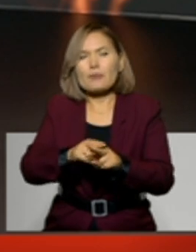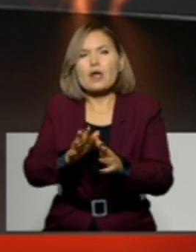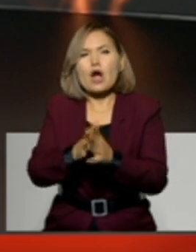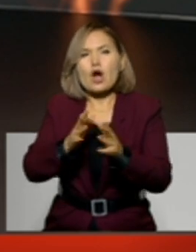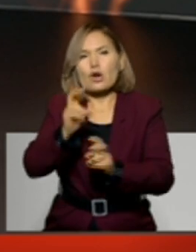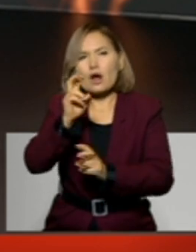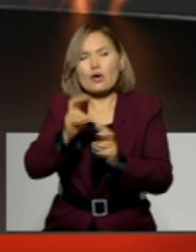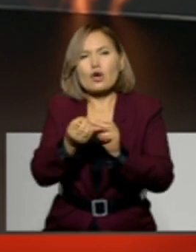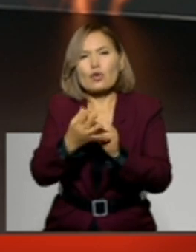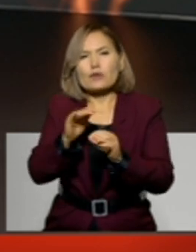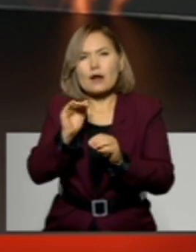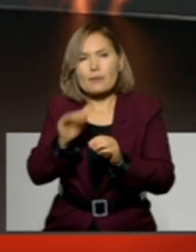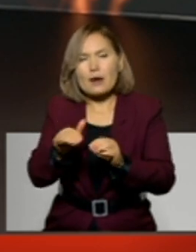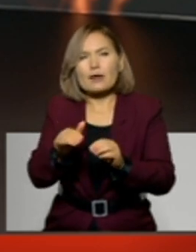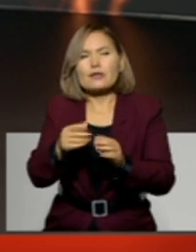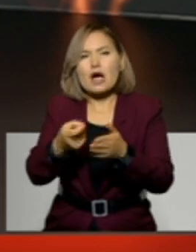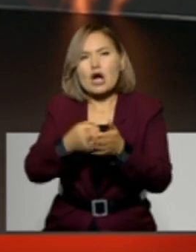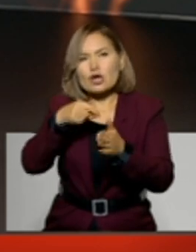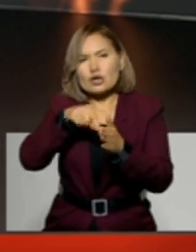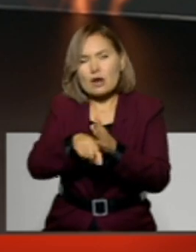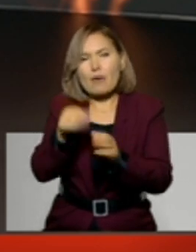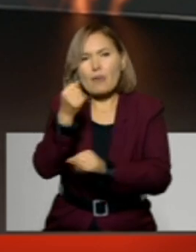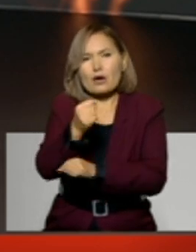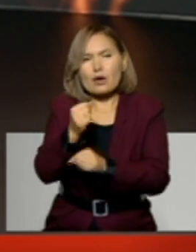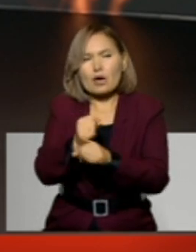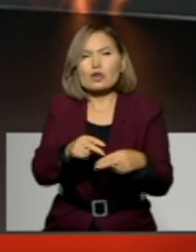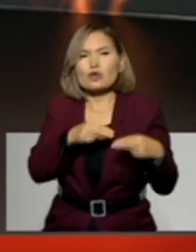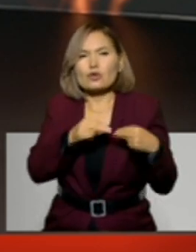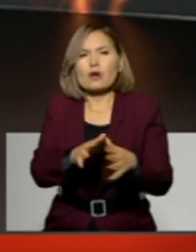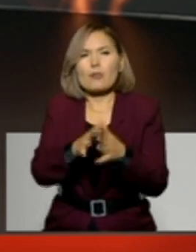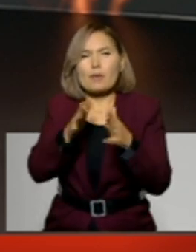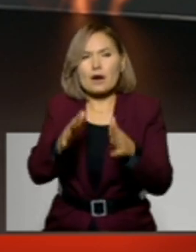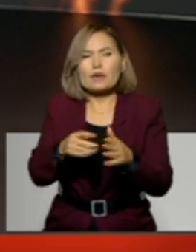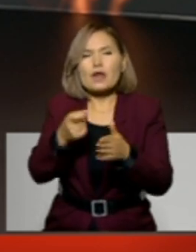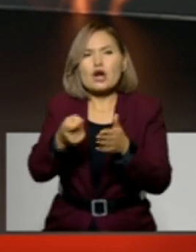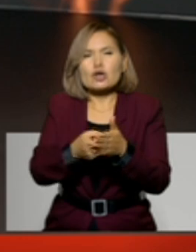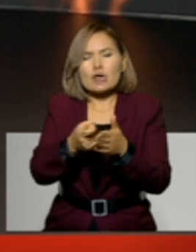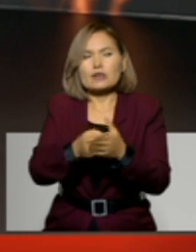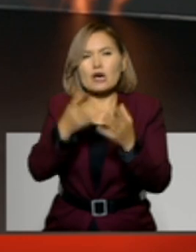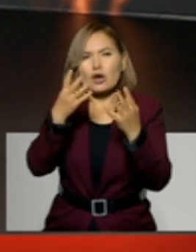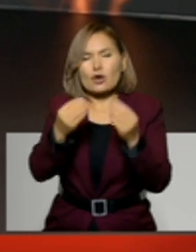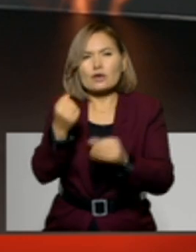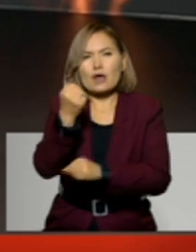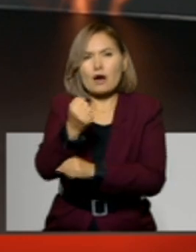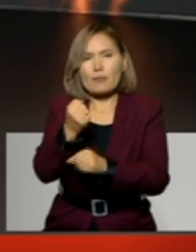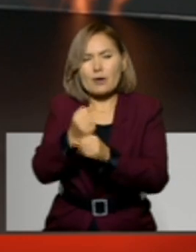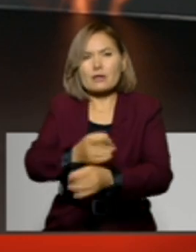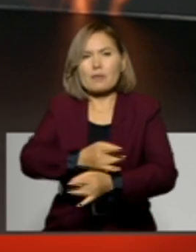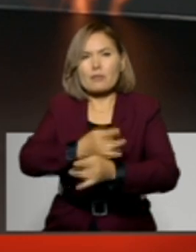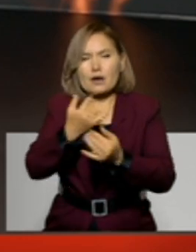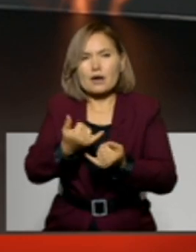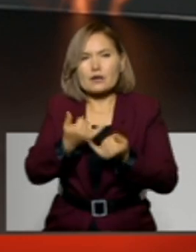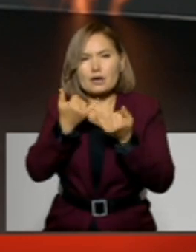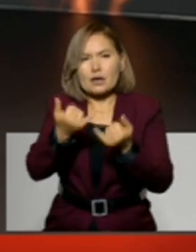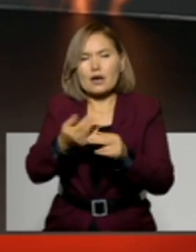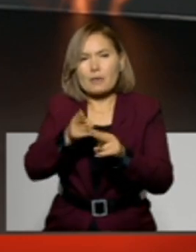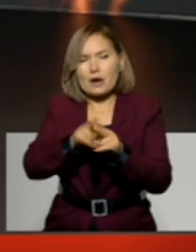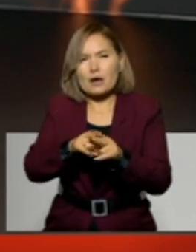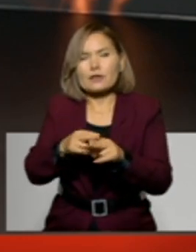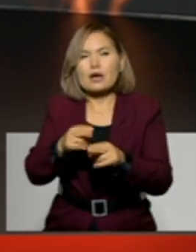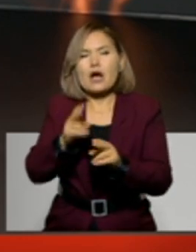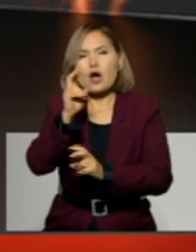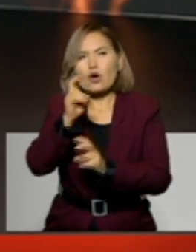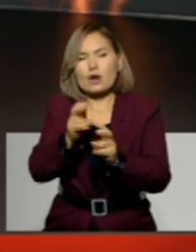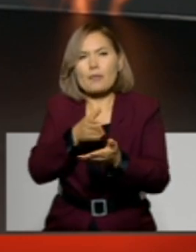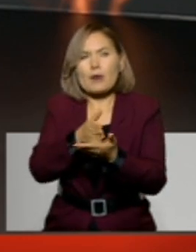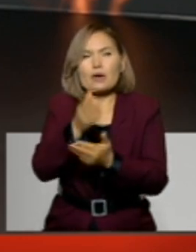өлкедегі 14 мыңнан аса шахтердің еңбек орасан. Шахтер күні қарсаңында Жандос Бақытұлы өңірдегі Күзембаев кен орнына